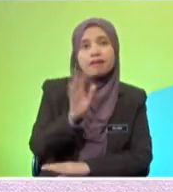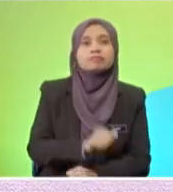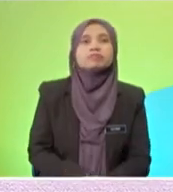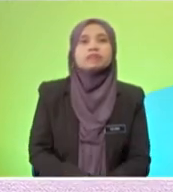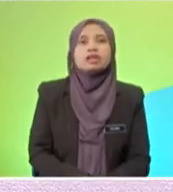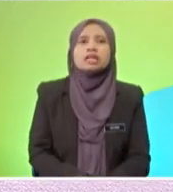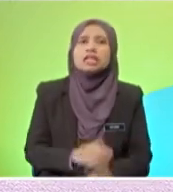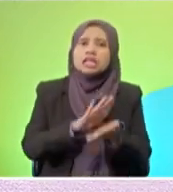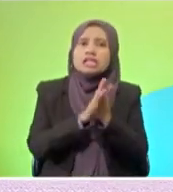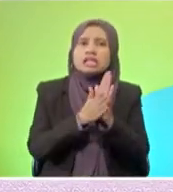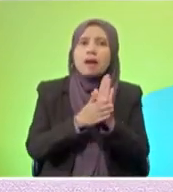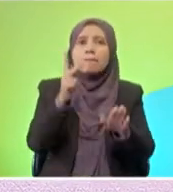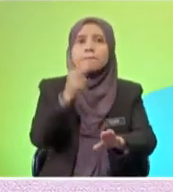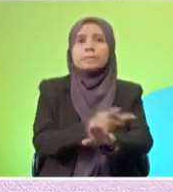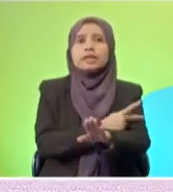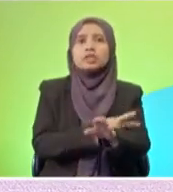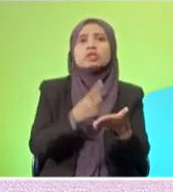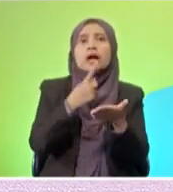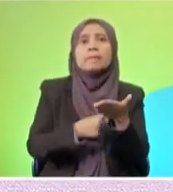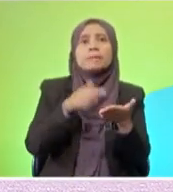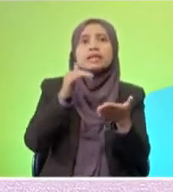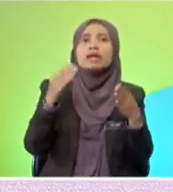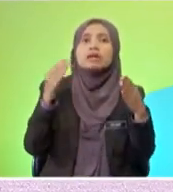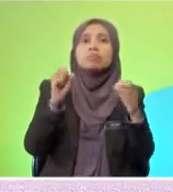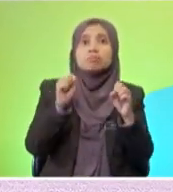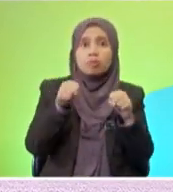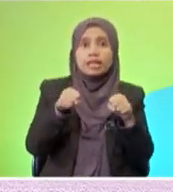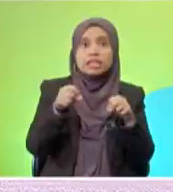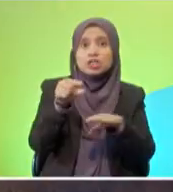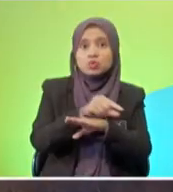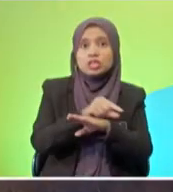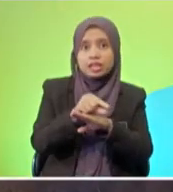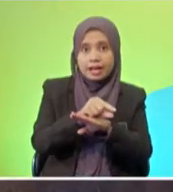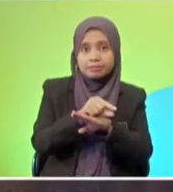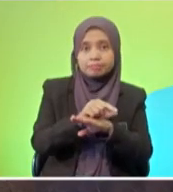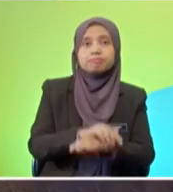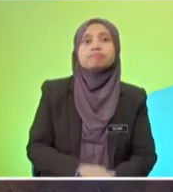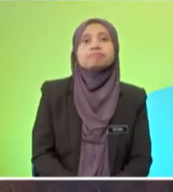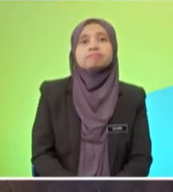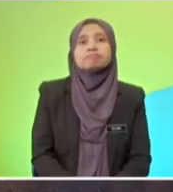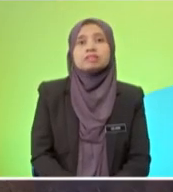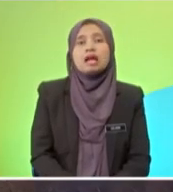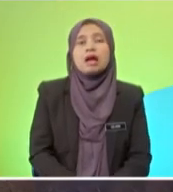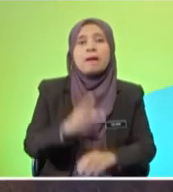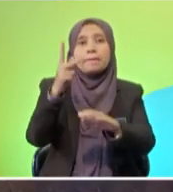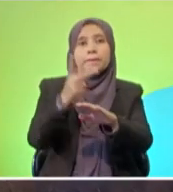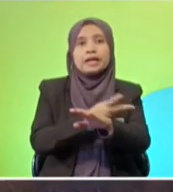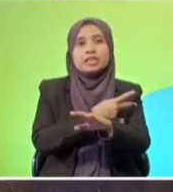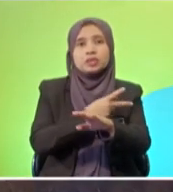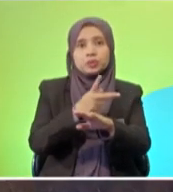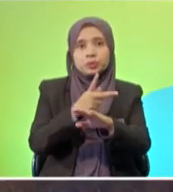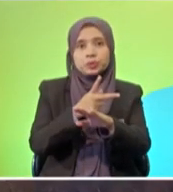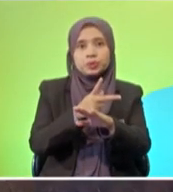situasi gambar ini kalau murid-murid memberi fokus dalam pembelajaran tadi tentu murid-murid ingat pantunnya Cikgu